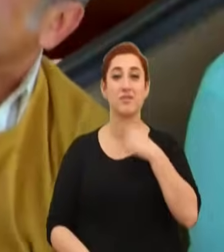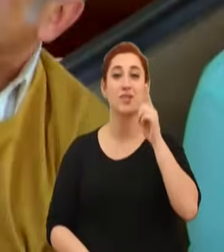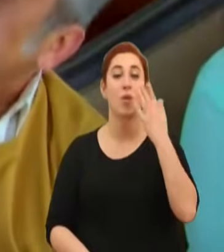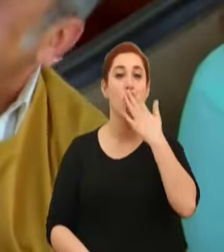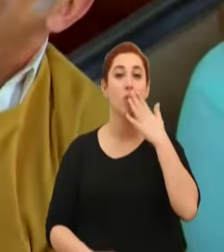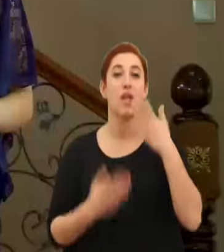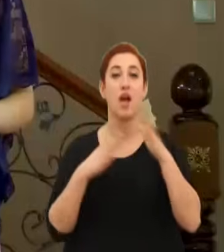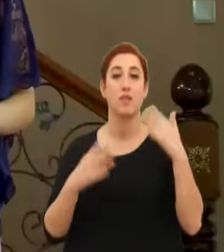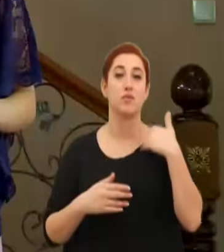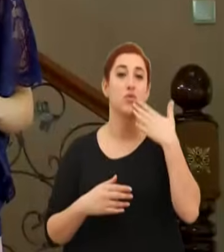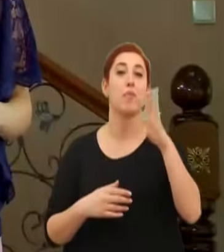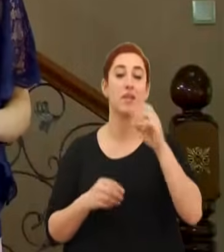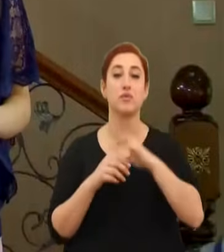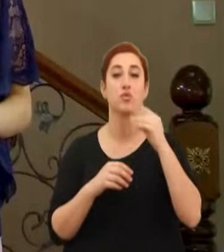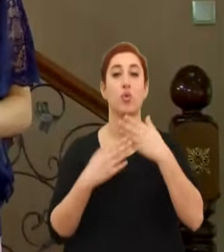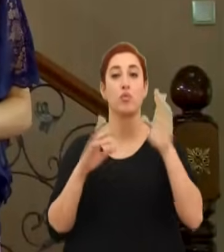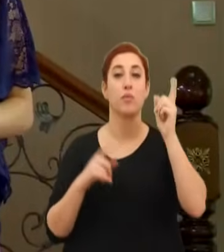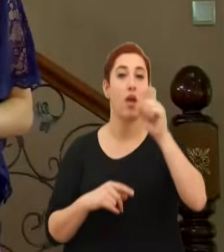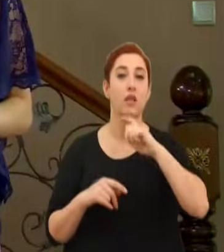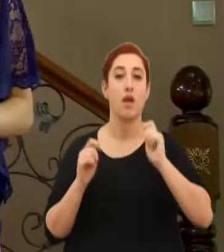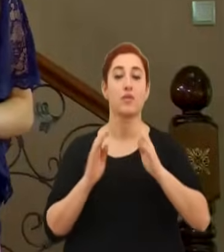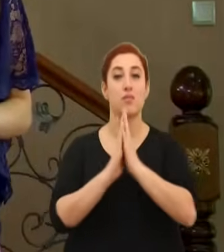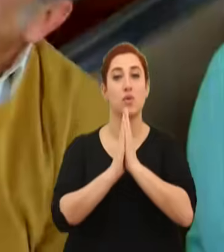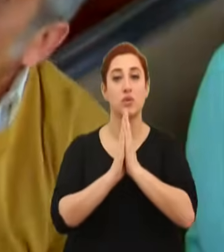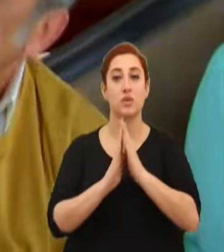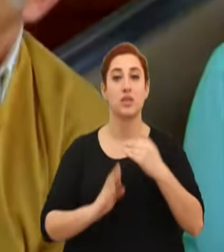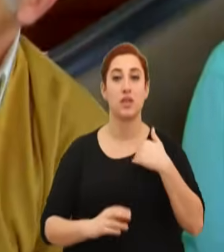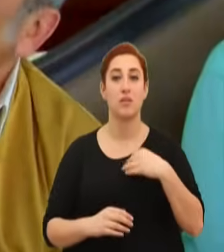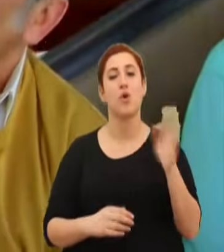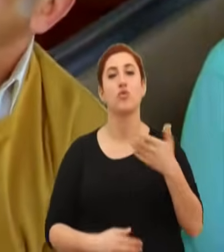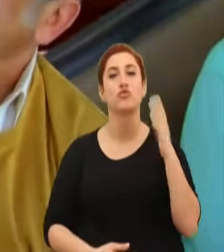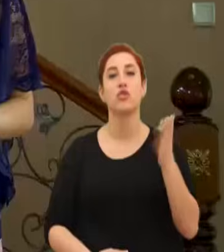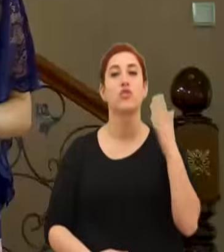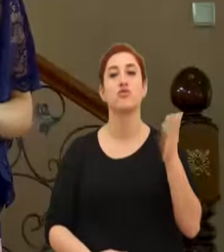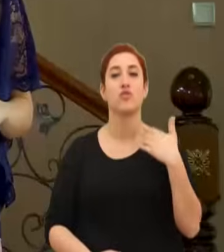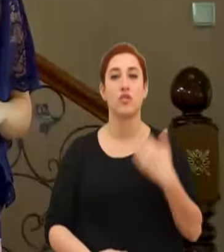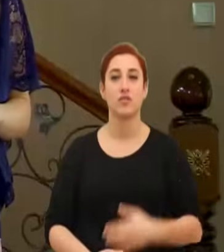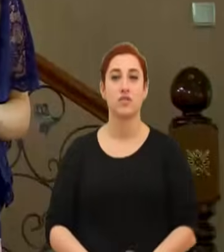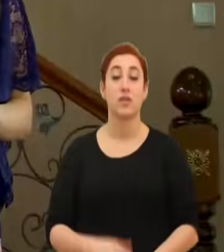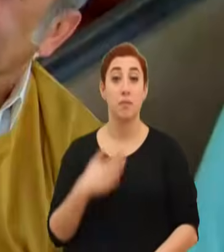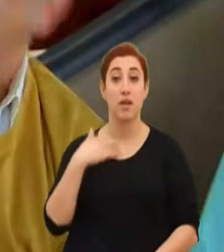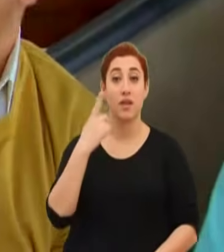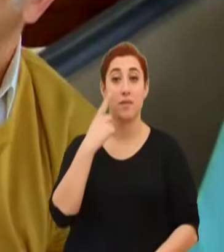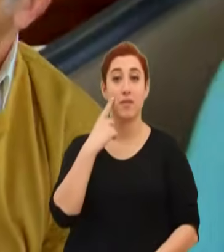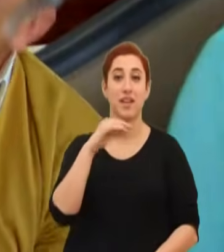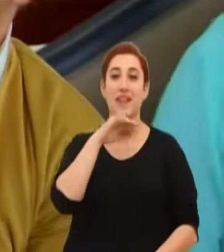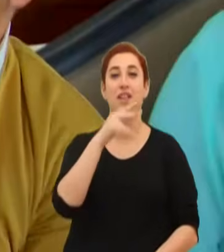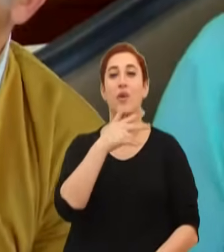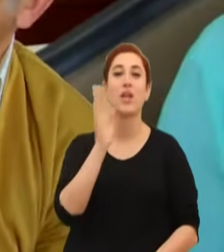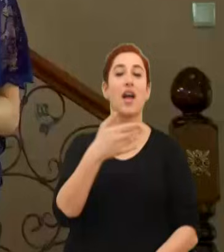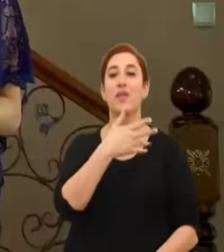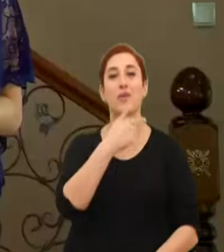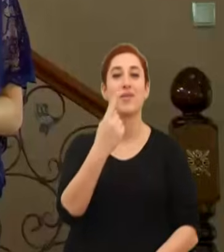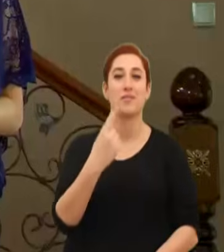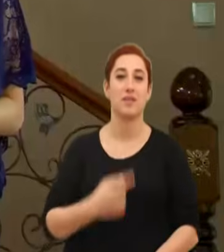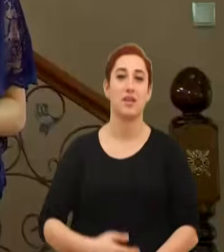sana okuldan ayrıldığımı söylemediğim için çok büyük bir hata ettim. Özür dilerim. Olur, olsun. Şşş, bana bak, dedeye bir gül. Hadi bir